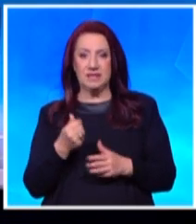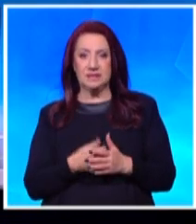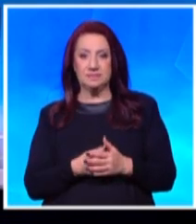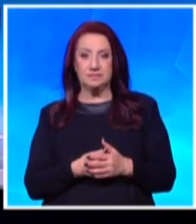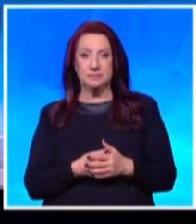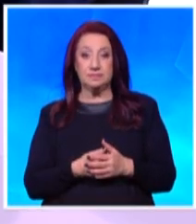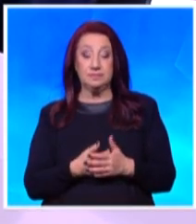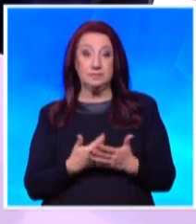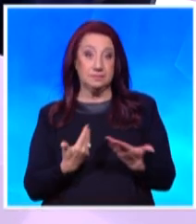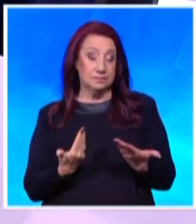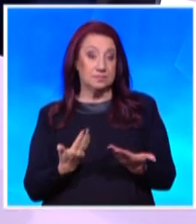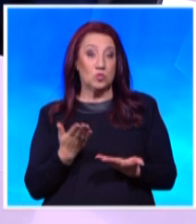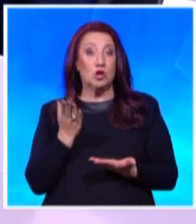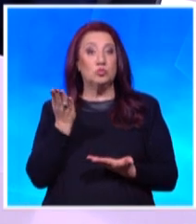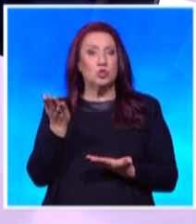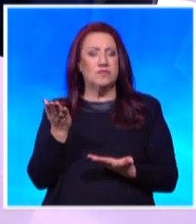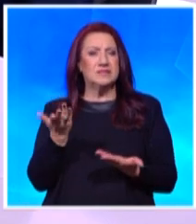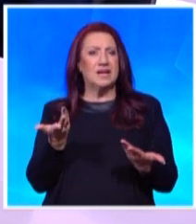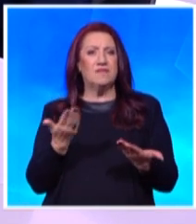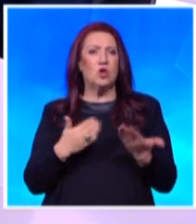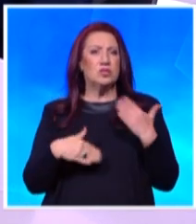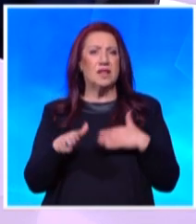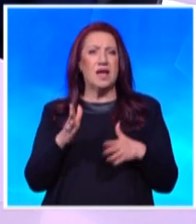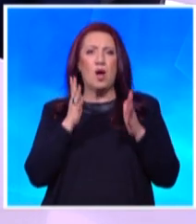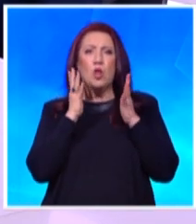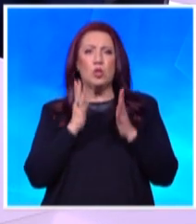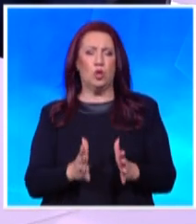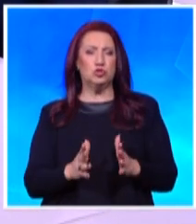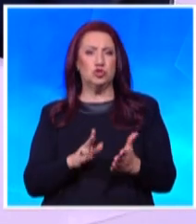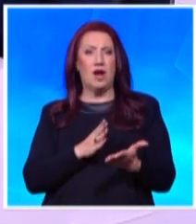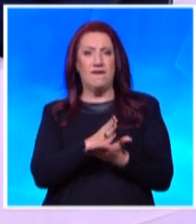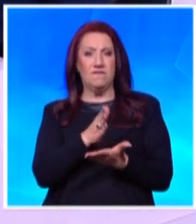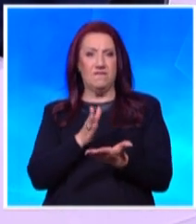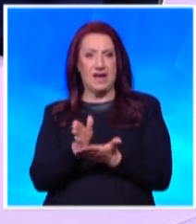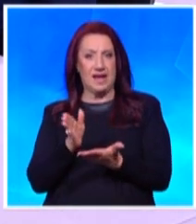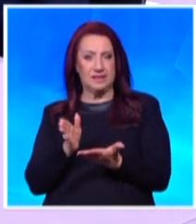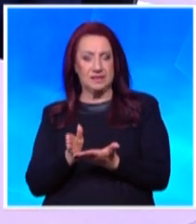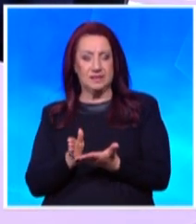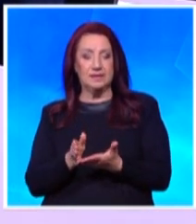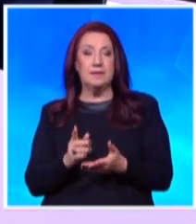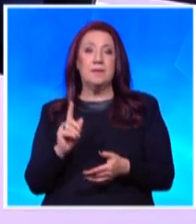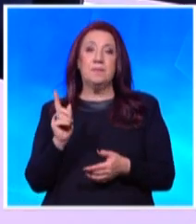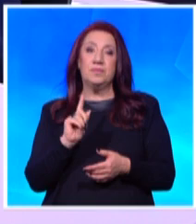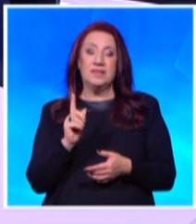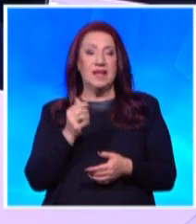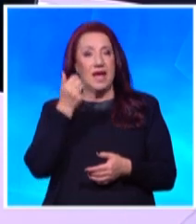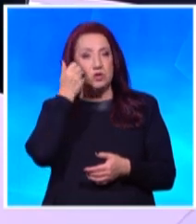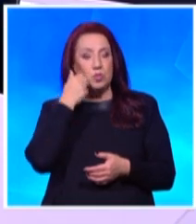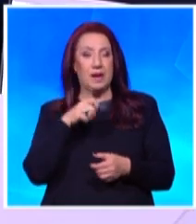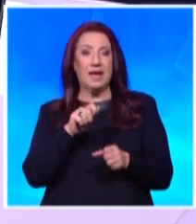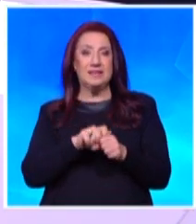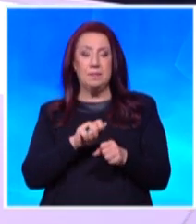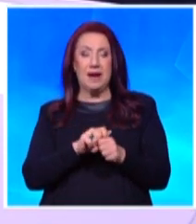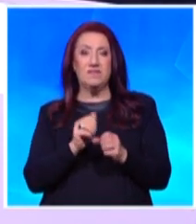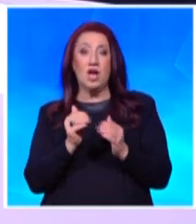За какво да се внимава? Като чуем да знаем, че не е добре. По принцип не е добра идея да се правят големи бюджетни дефицити, защото това вдига инфлацията